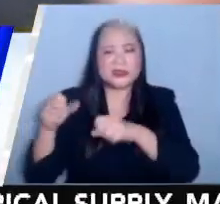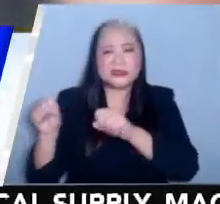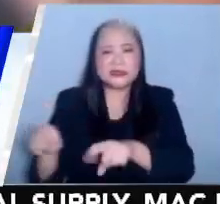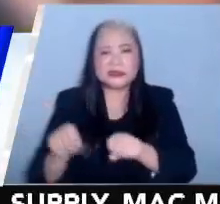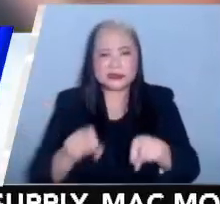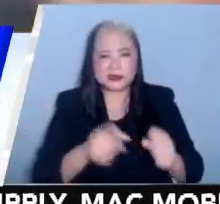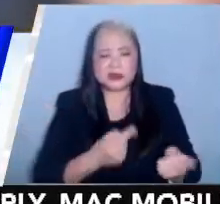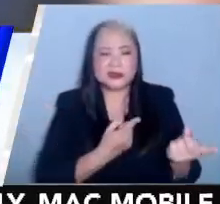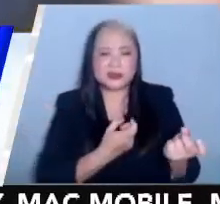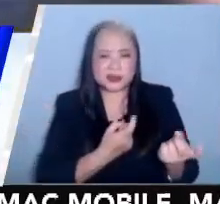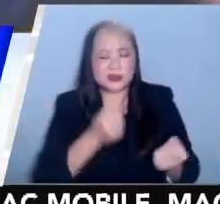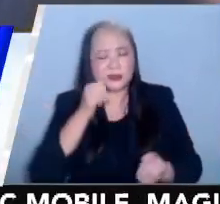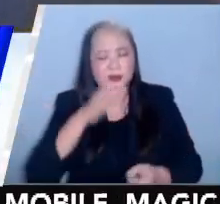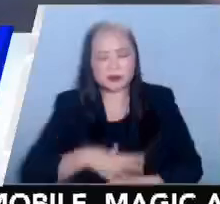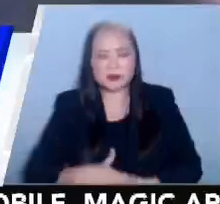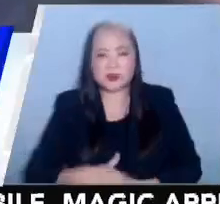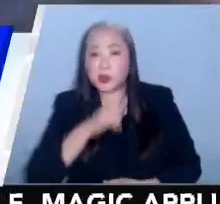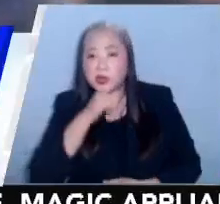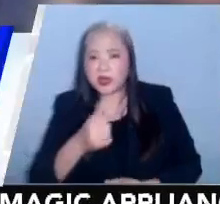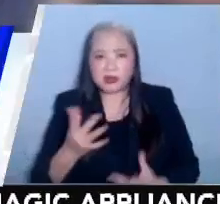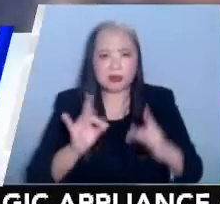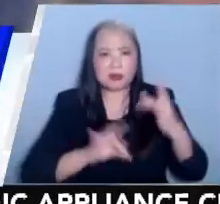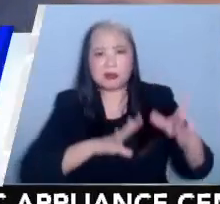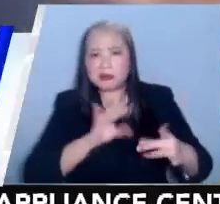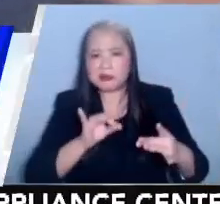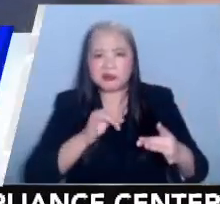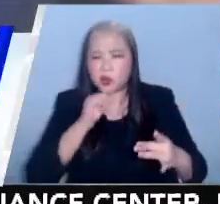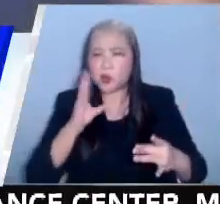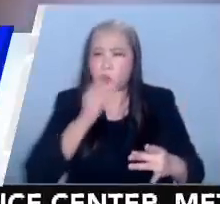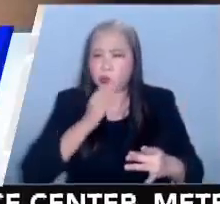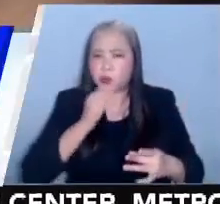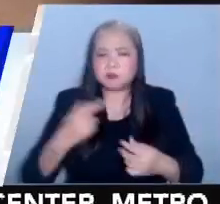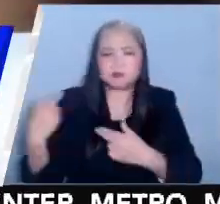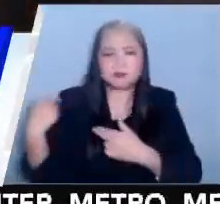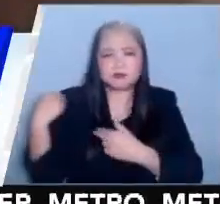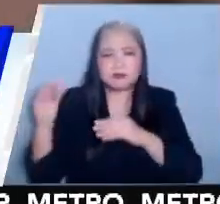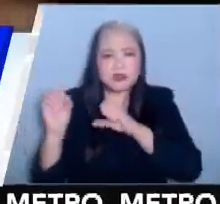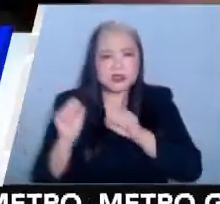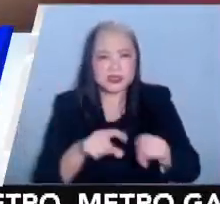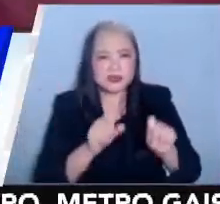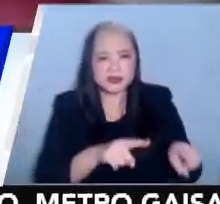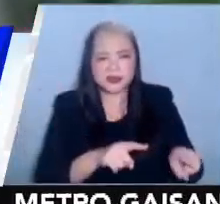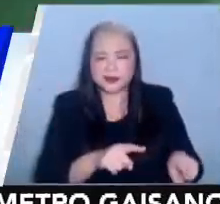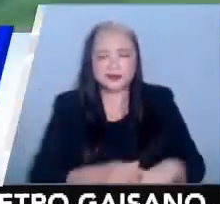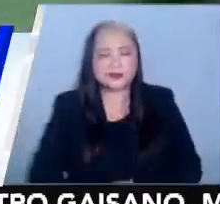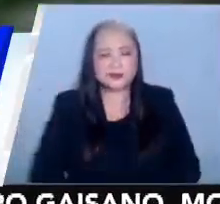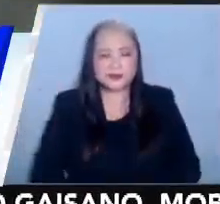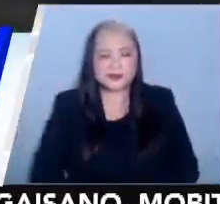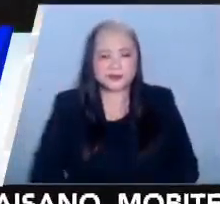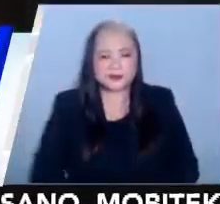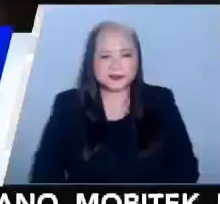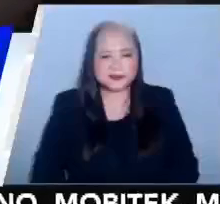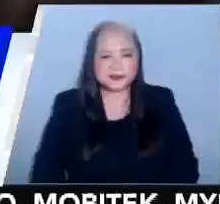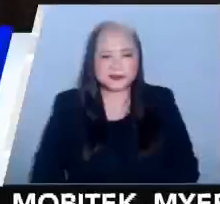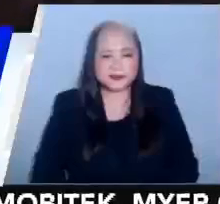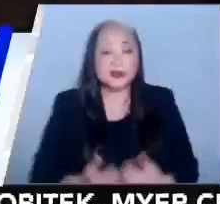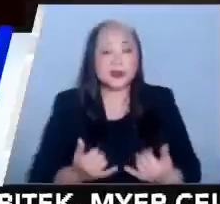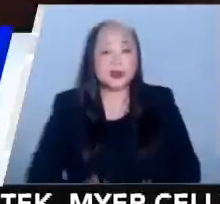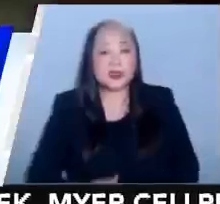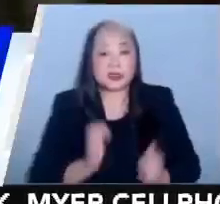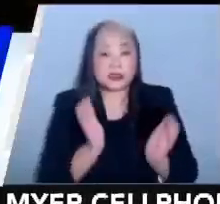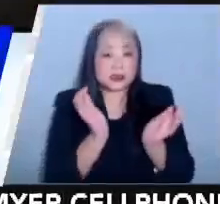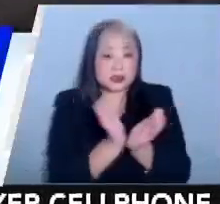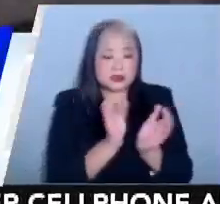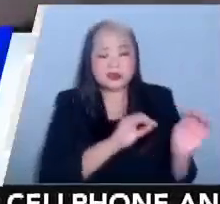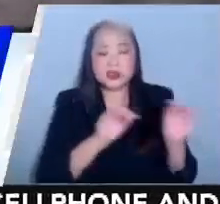hindi magkaroon ng familiarity ng mga human trafficked victims natin. Na-turnover na sa DSWD ang mga menor de edad na